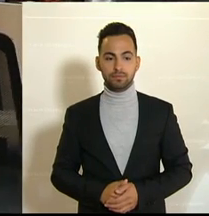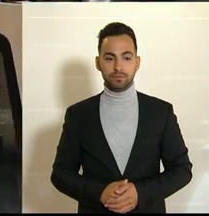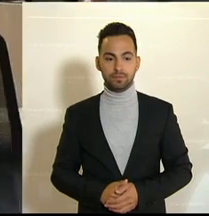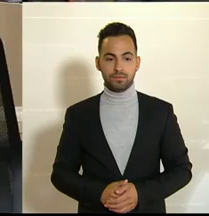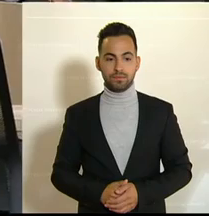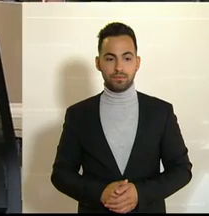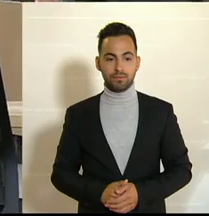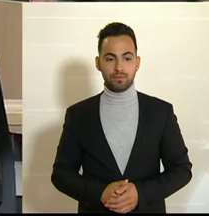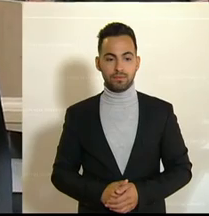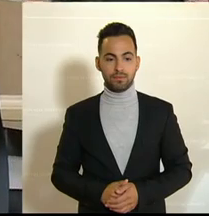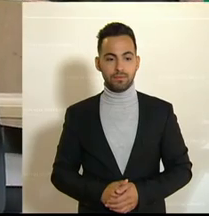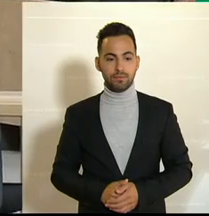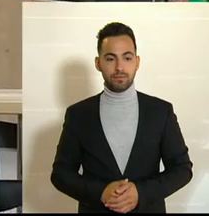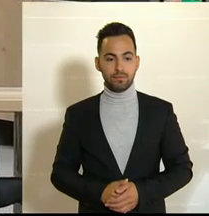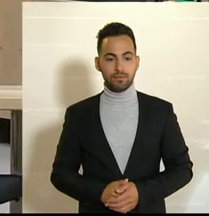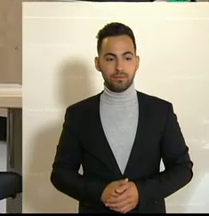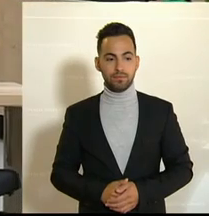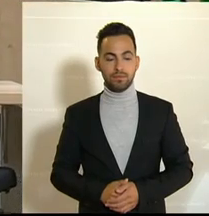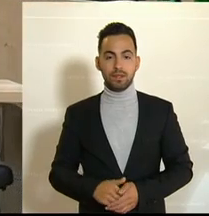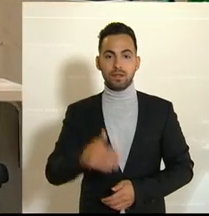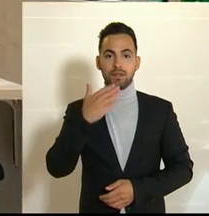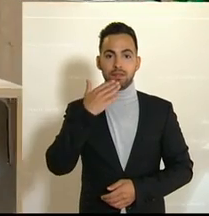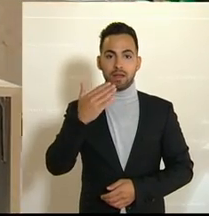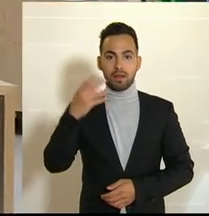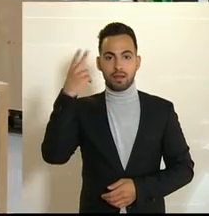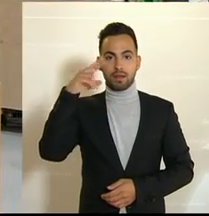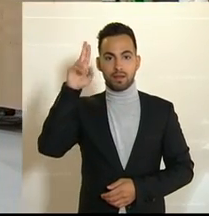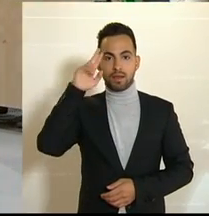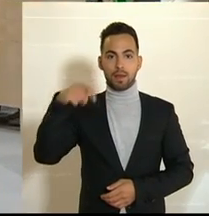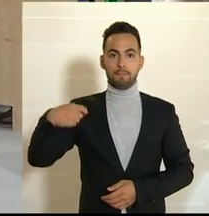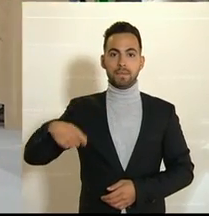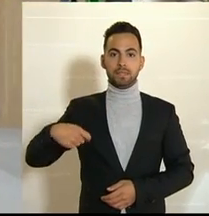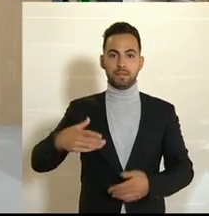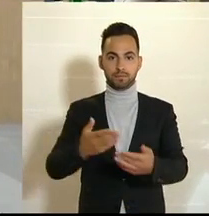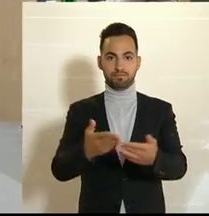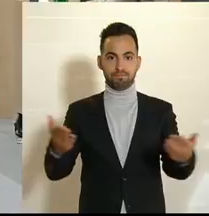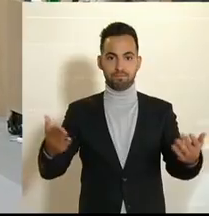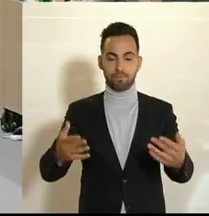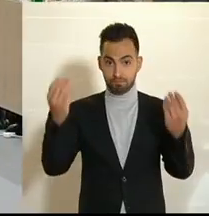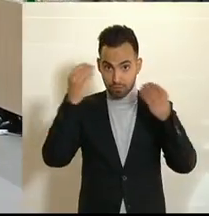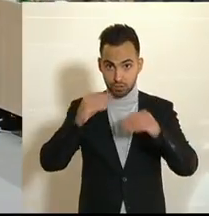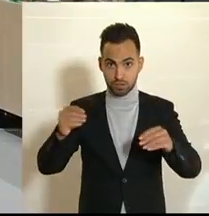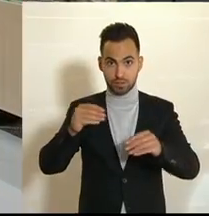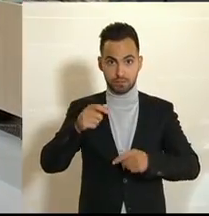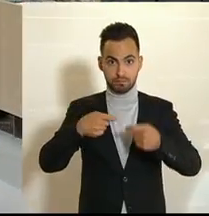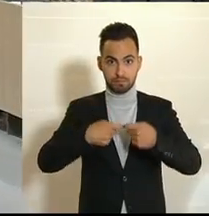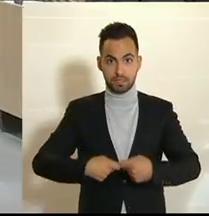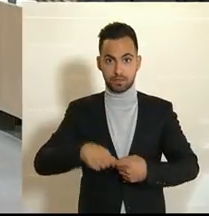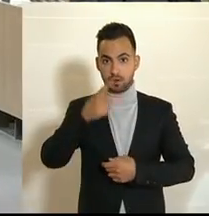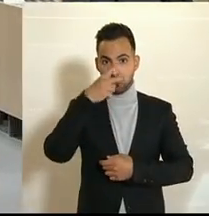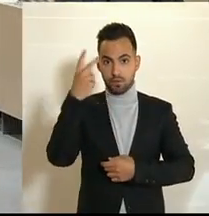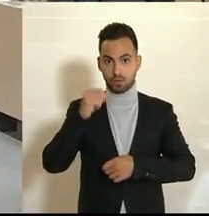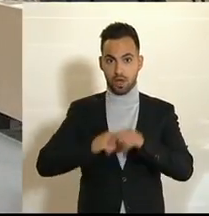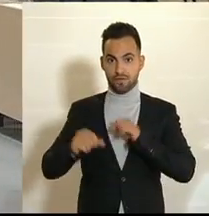Aktuell wird über das Budget diskutiert. Danke, Herr für Präsident. Die Bereiche oberste Organe und Bundeskanzleramt. Des